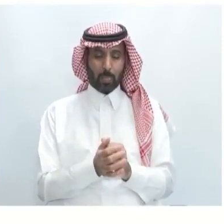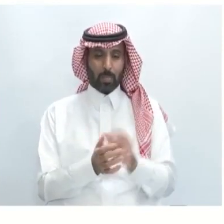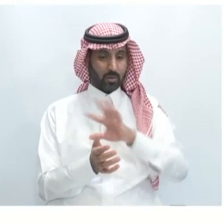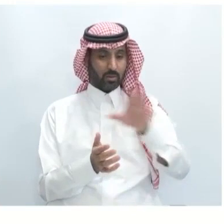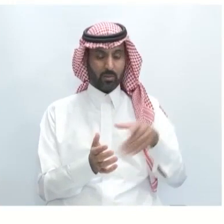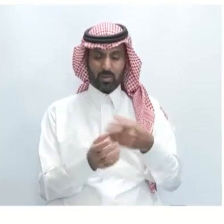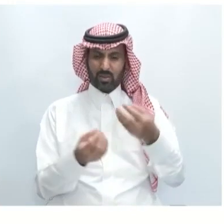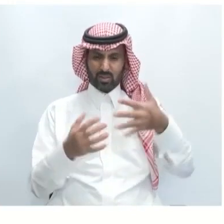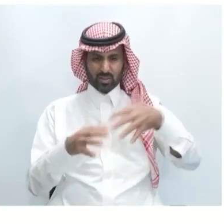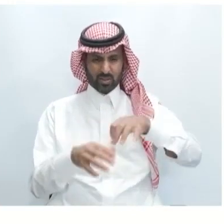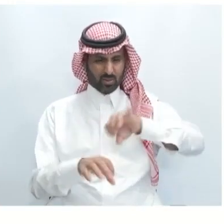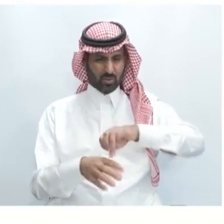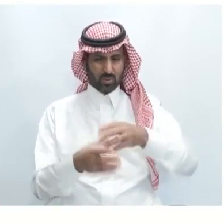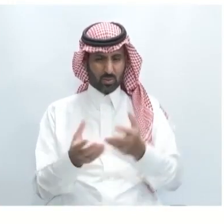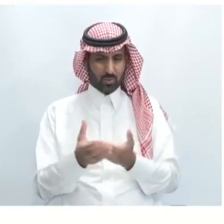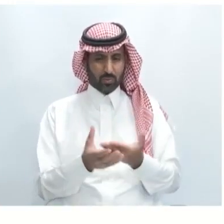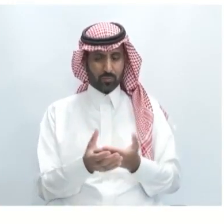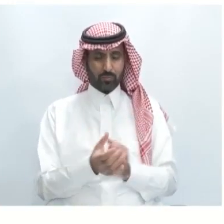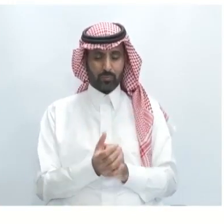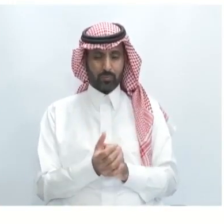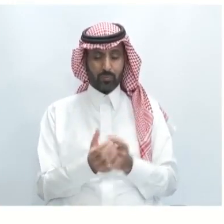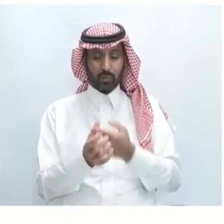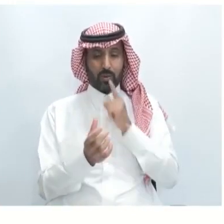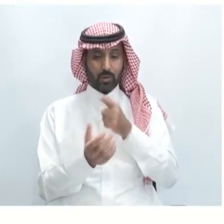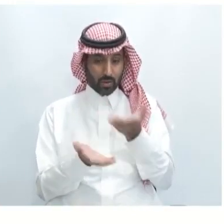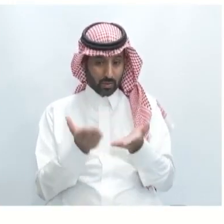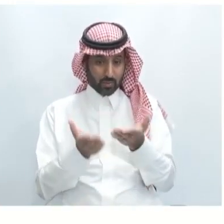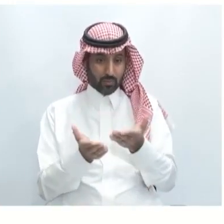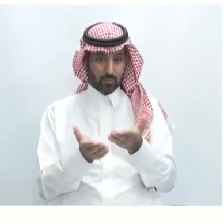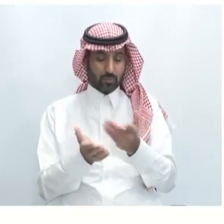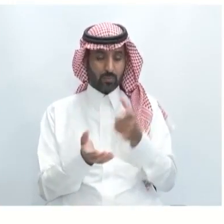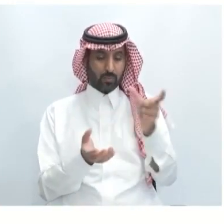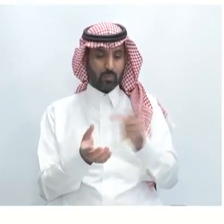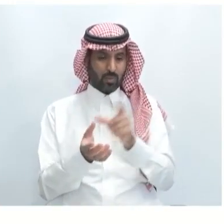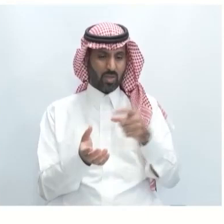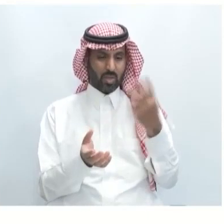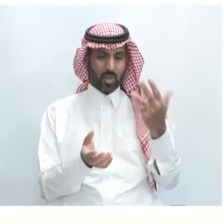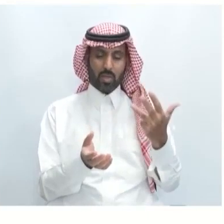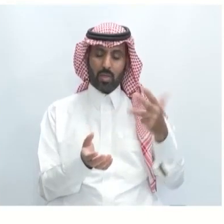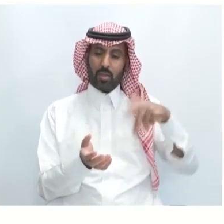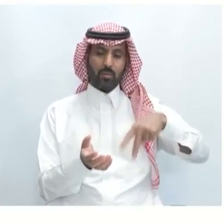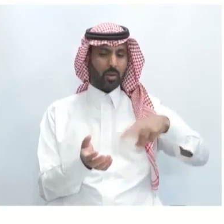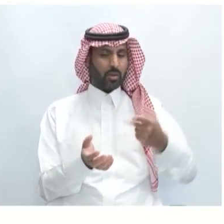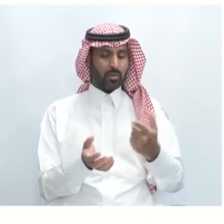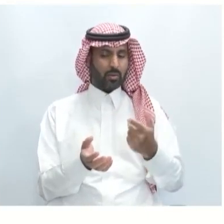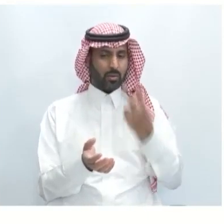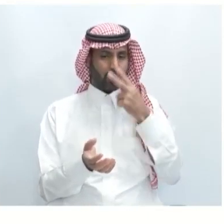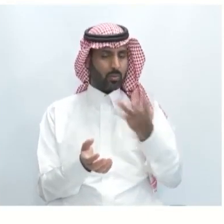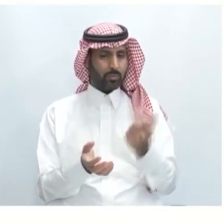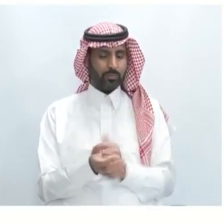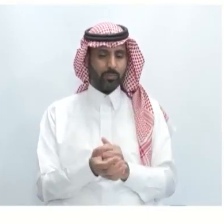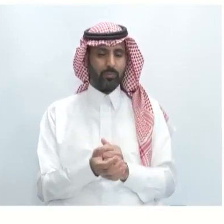جميع المركبات لاحظ معي وقارن المركبات الثمانيه ماذا